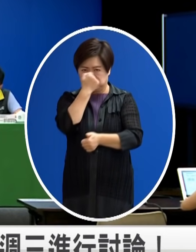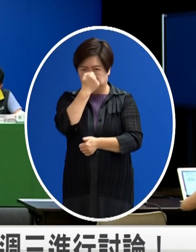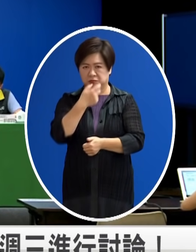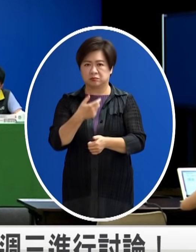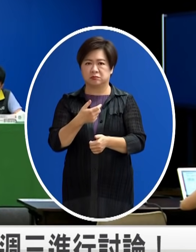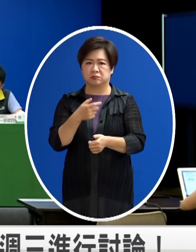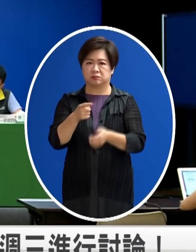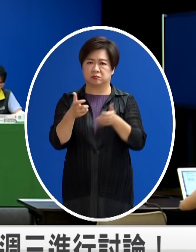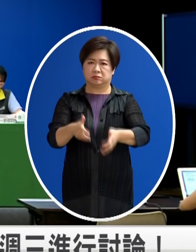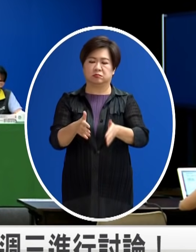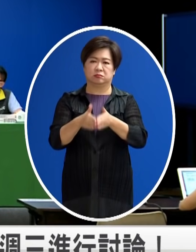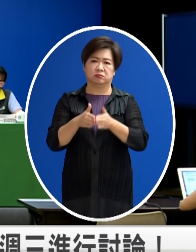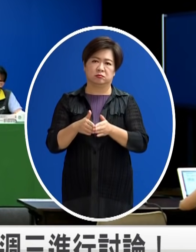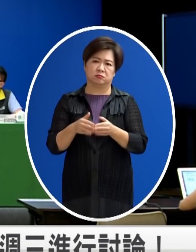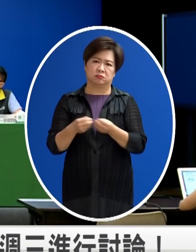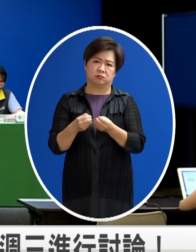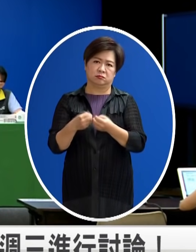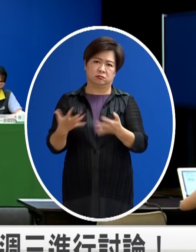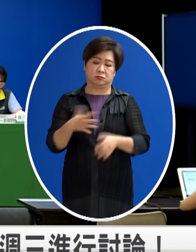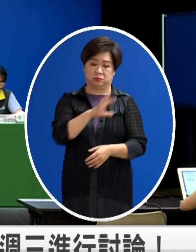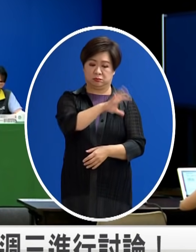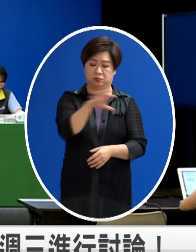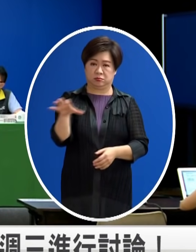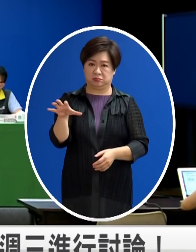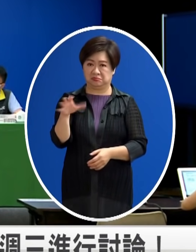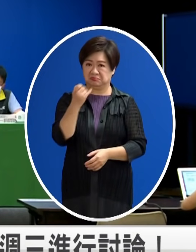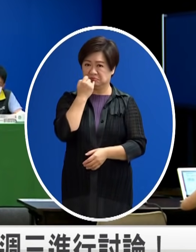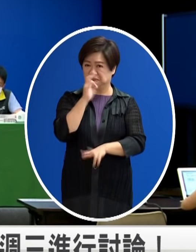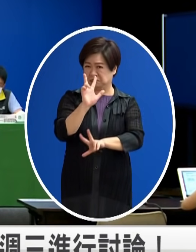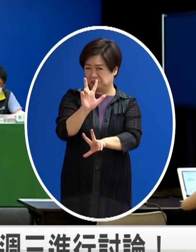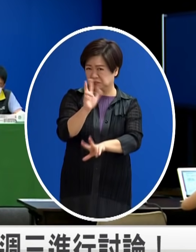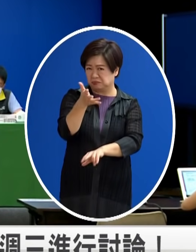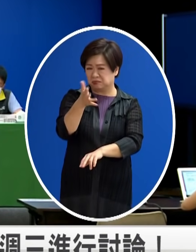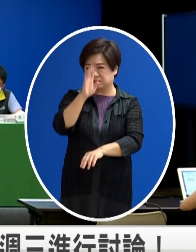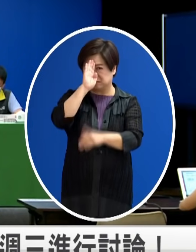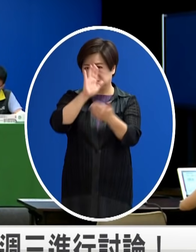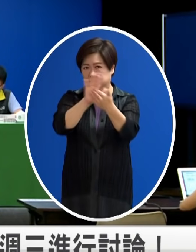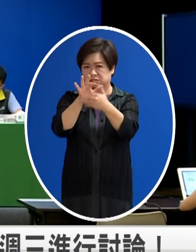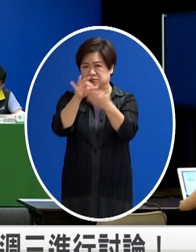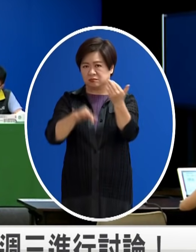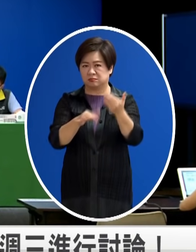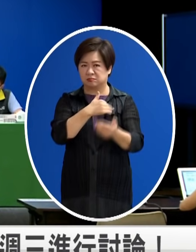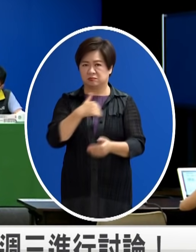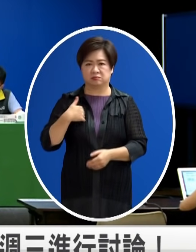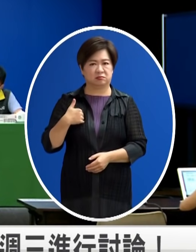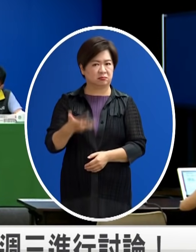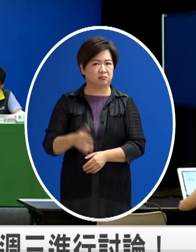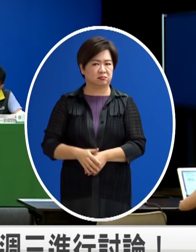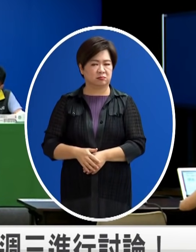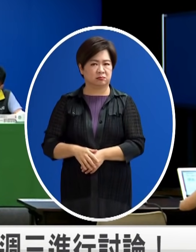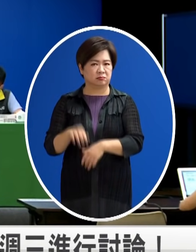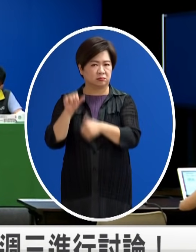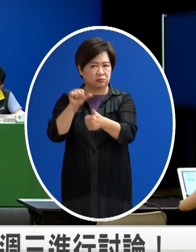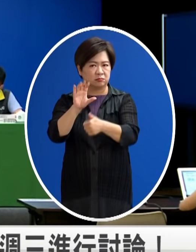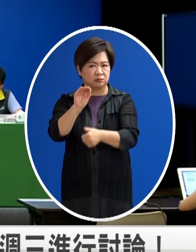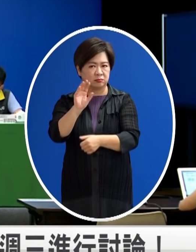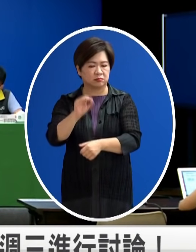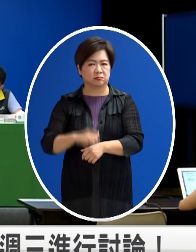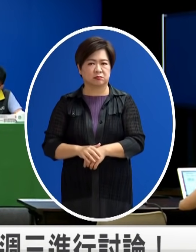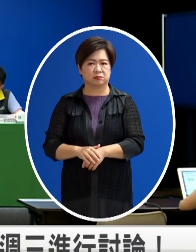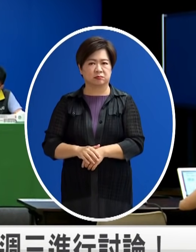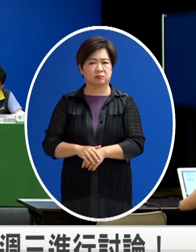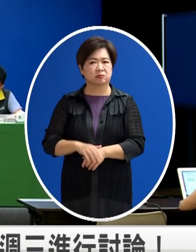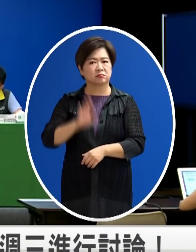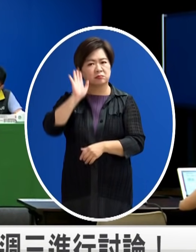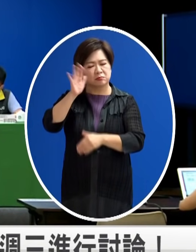要。指挥中心怎么确保各单位是否有落实相关的防疫制度？这样会不会有罚则？然后在这段